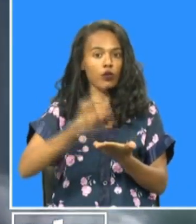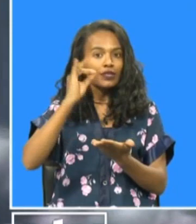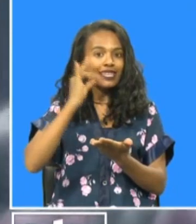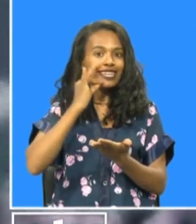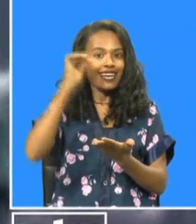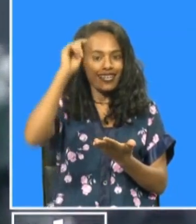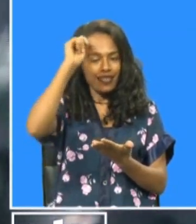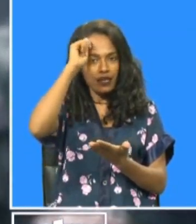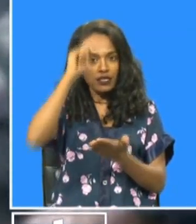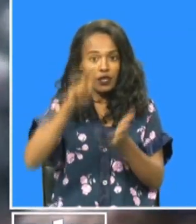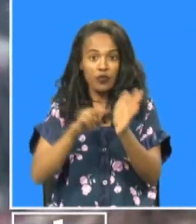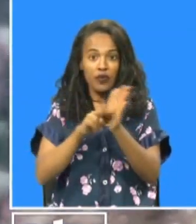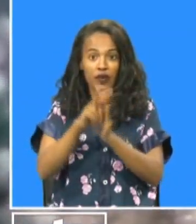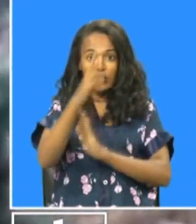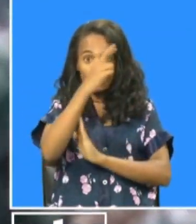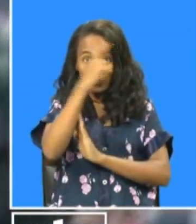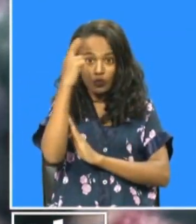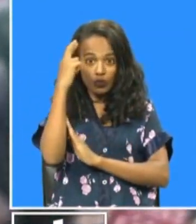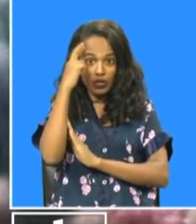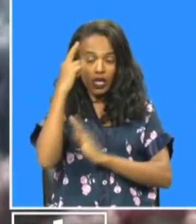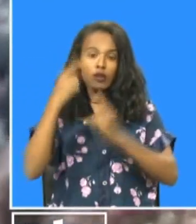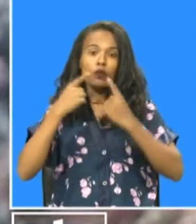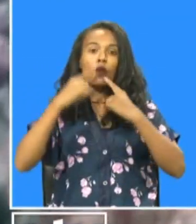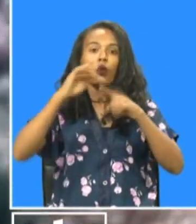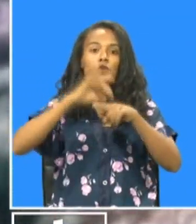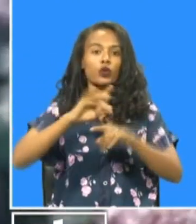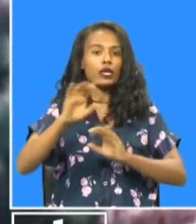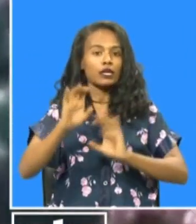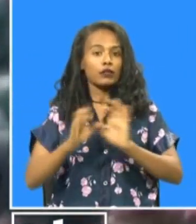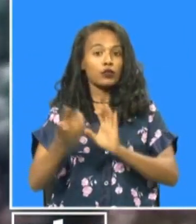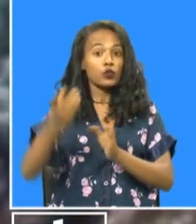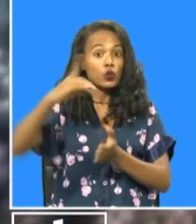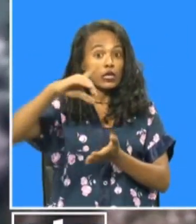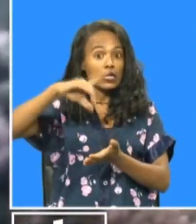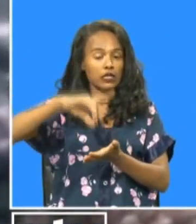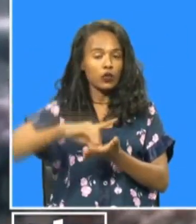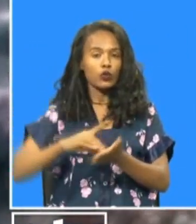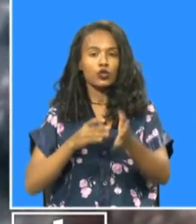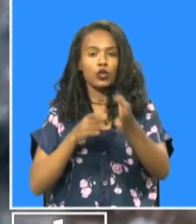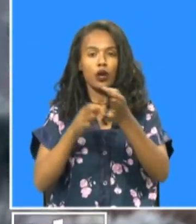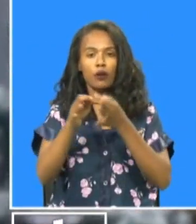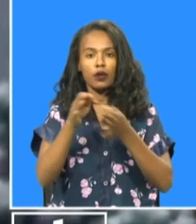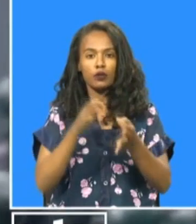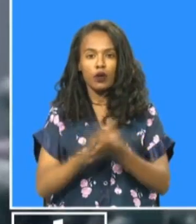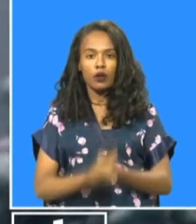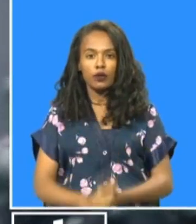ታደሰ በቫይረሱ ሳቢያ በአዋጁ ላይ የተደረጉ ክለሳዎችን አብራርተዋል።